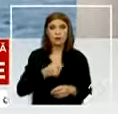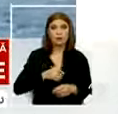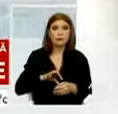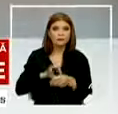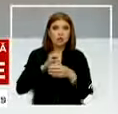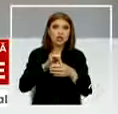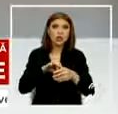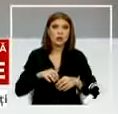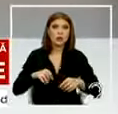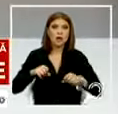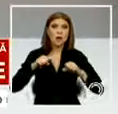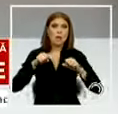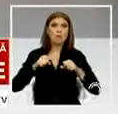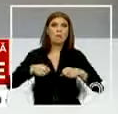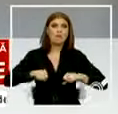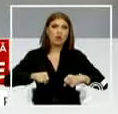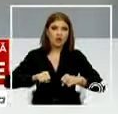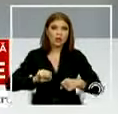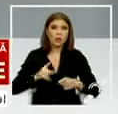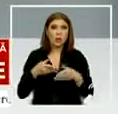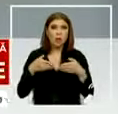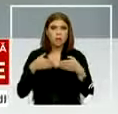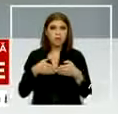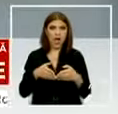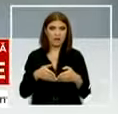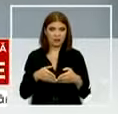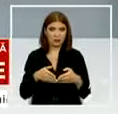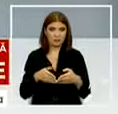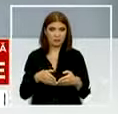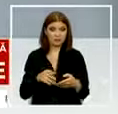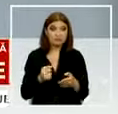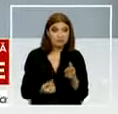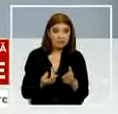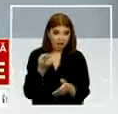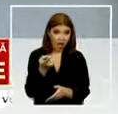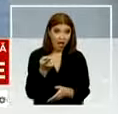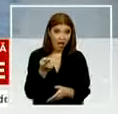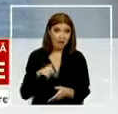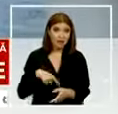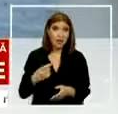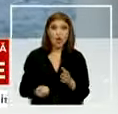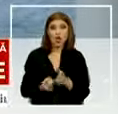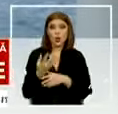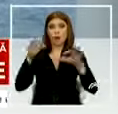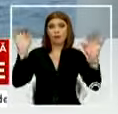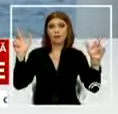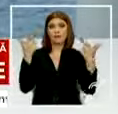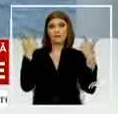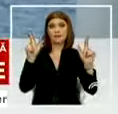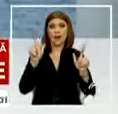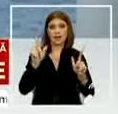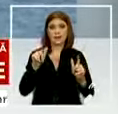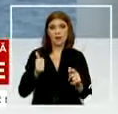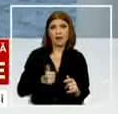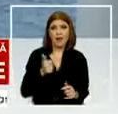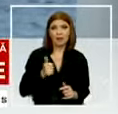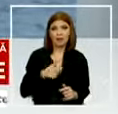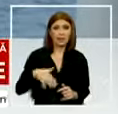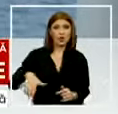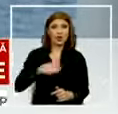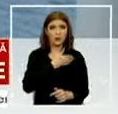motorul într-o barcă. Se pare că off-road pe insulele apărute în mijlocul fluviului este noua distracție extremă pentru mulți